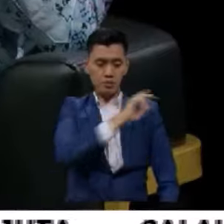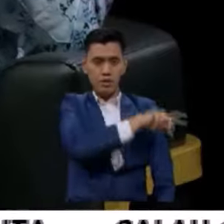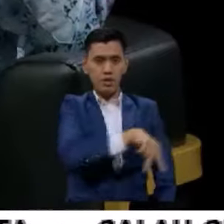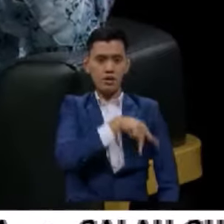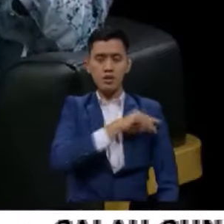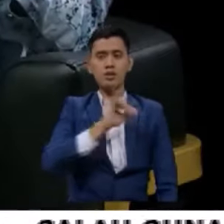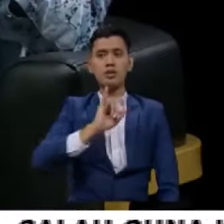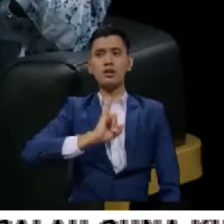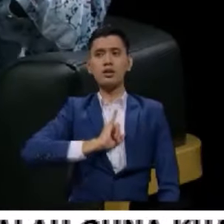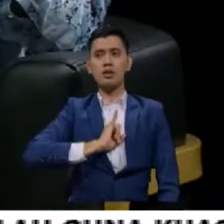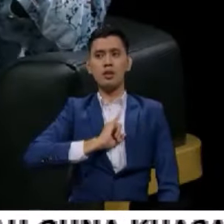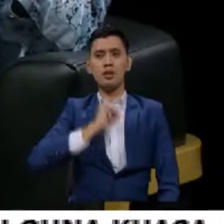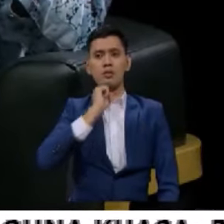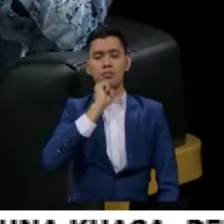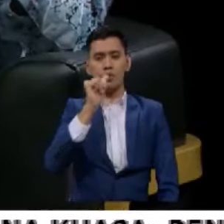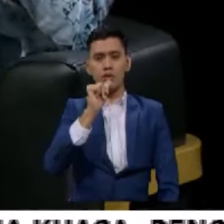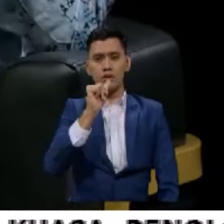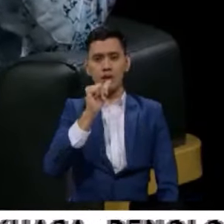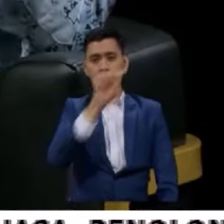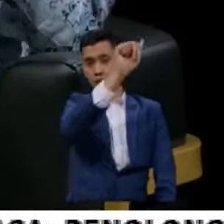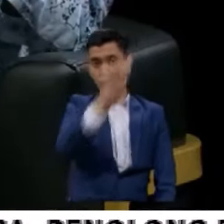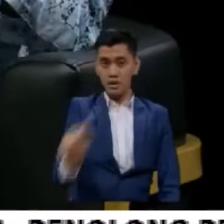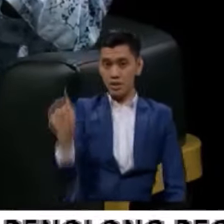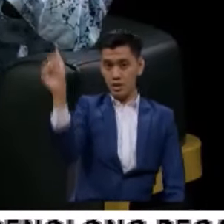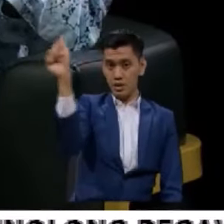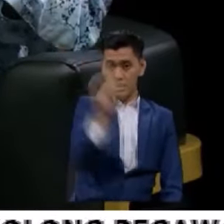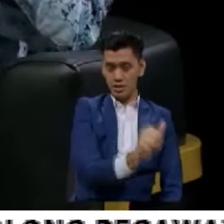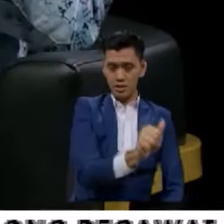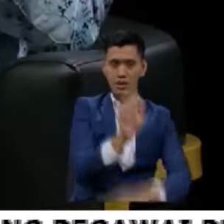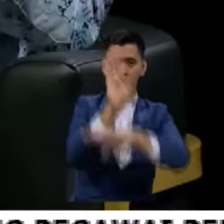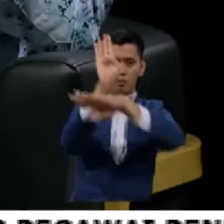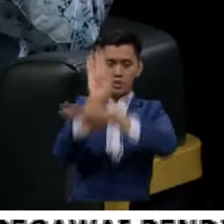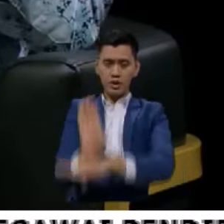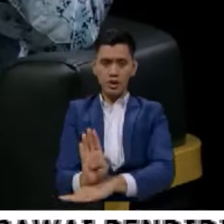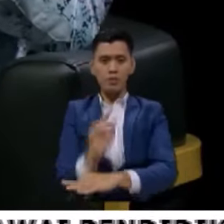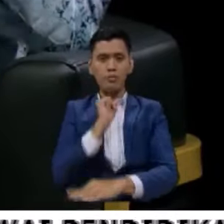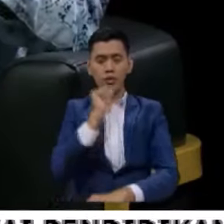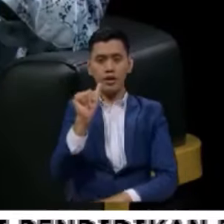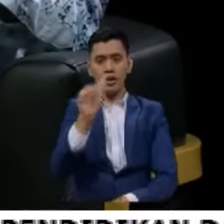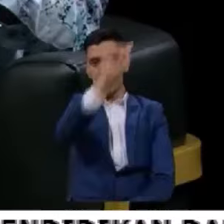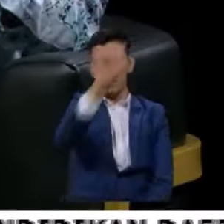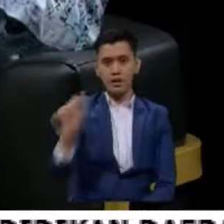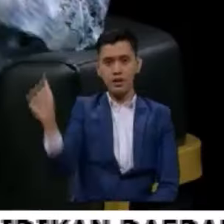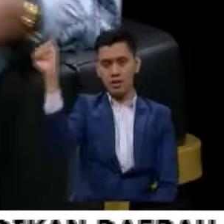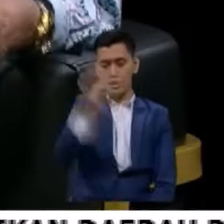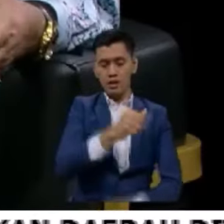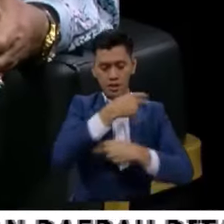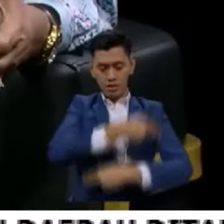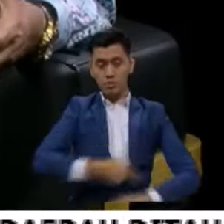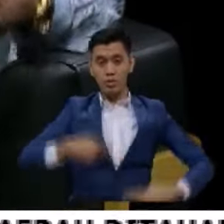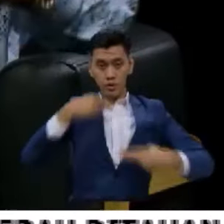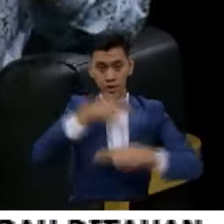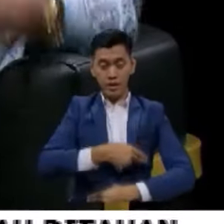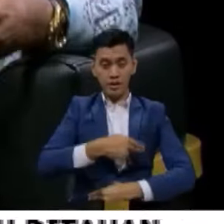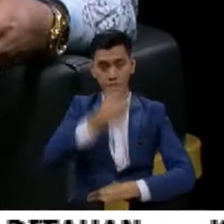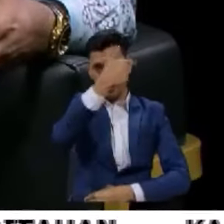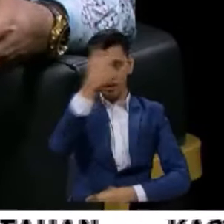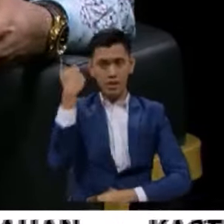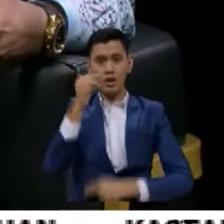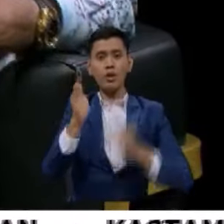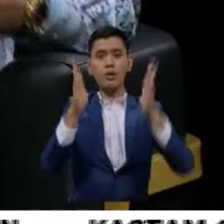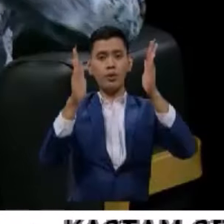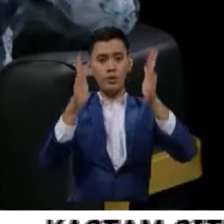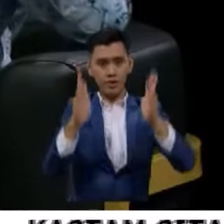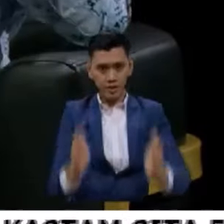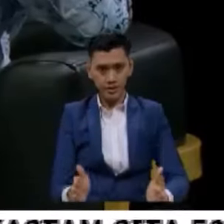buka Hai budaya buka inti hiburan bukan inti karena orang